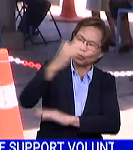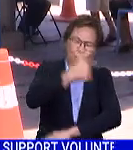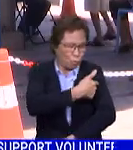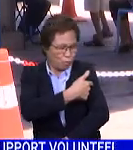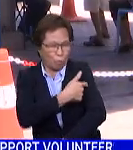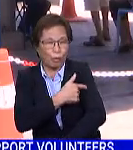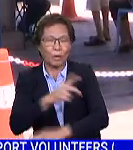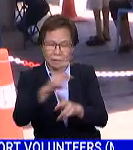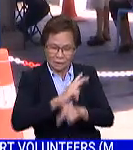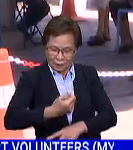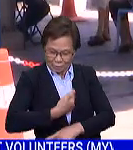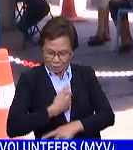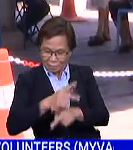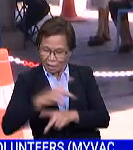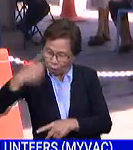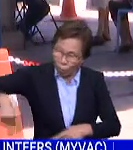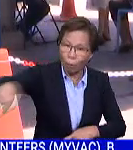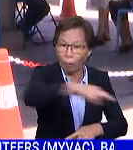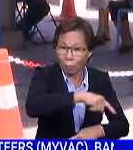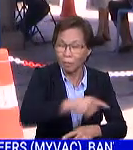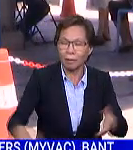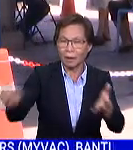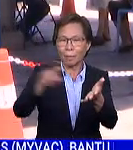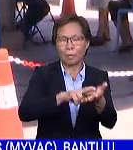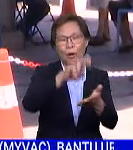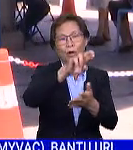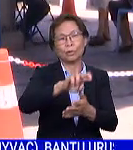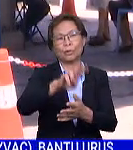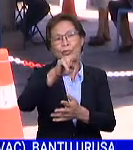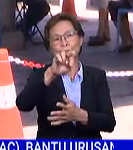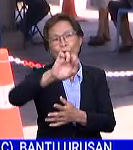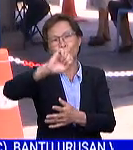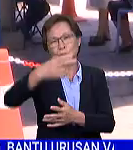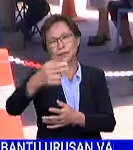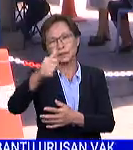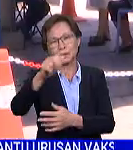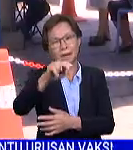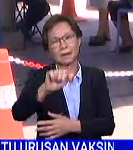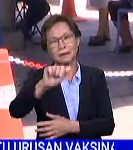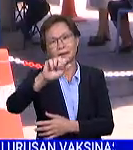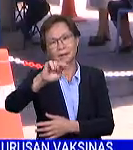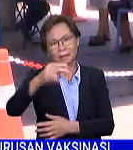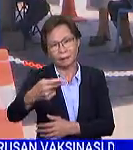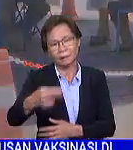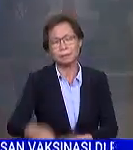bervaksinasi, lindung diri, lindung semua. Laporan Nur Syahana Kamarudin, Berita RTM.